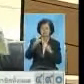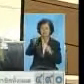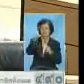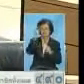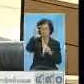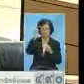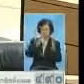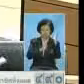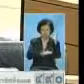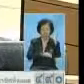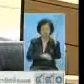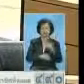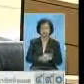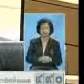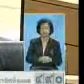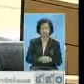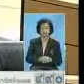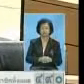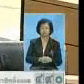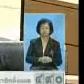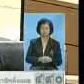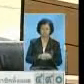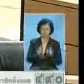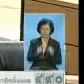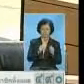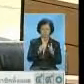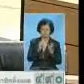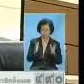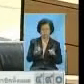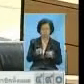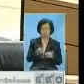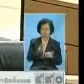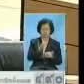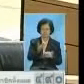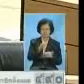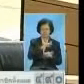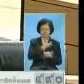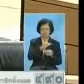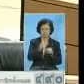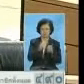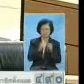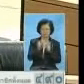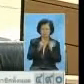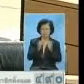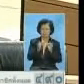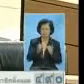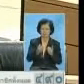ประธานที่จริงผมเตรียมไว้เยอะนะฮะเพราะตอนแรกนี่ผมนึกว่าผมจะมีโอกาสอภิปรายได้เยอะเพราะเห็นสมาชิกหลายท่านได้มีโอกาสอภิปรายไม่จำกัด